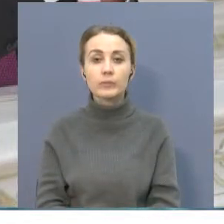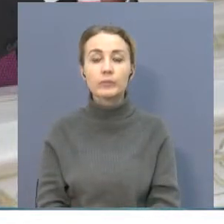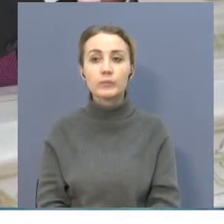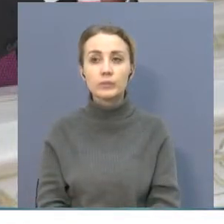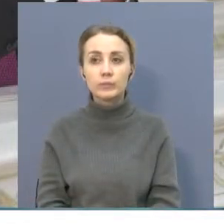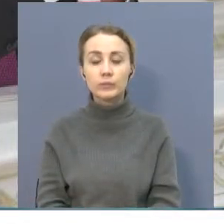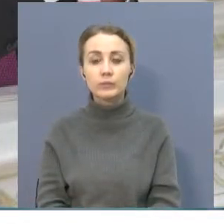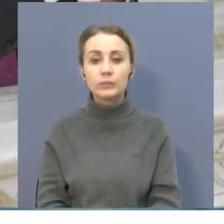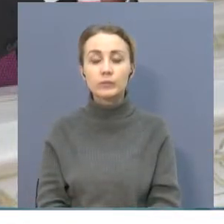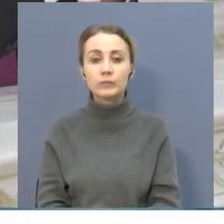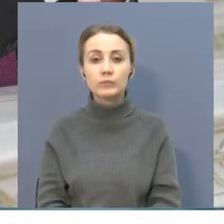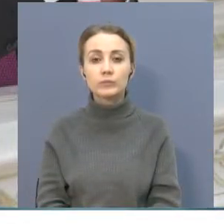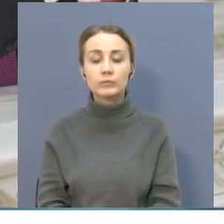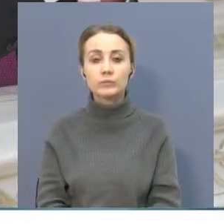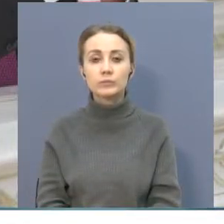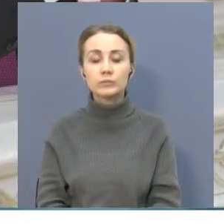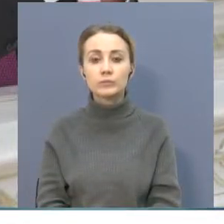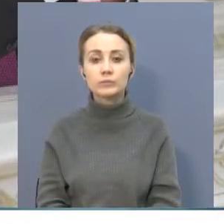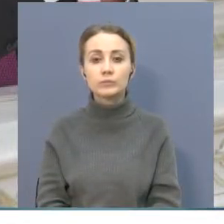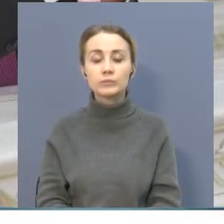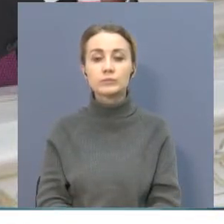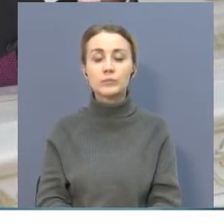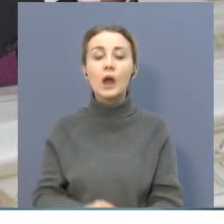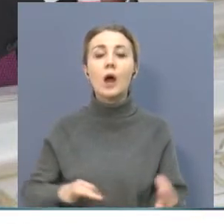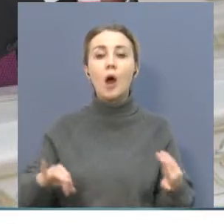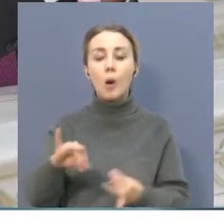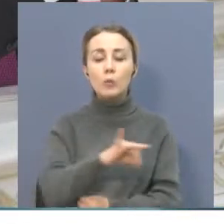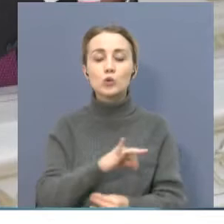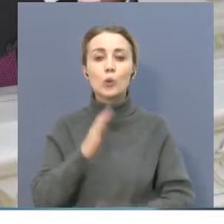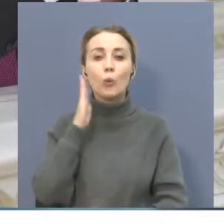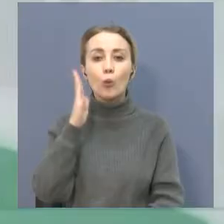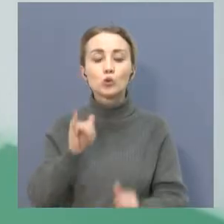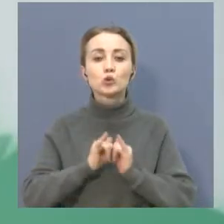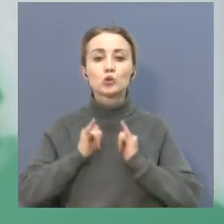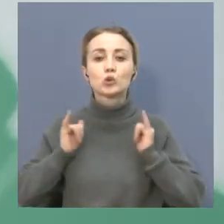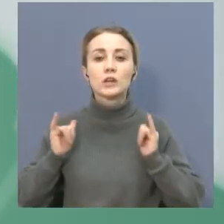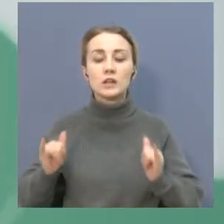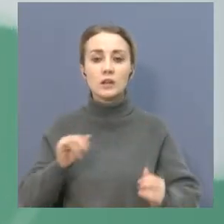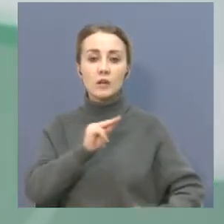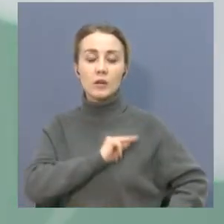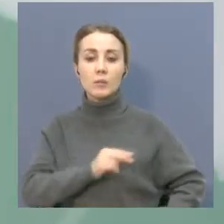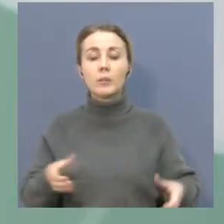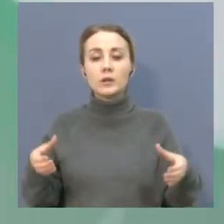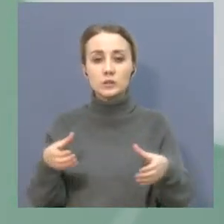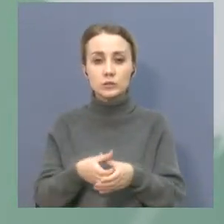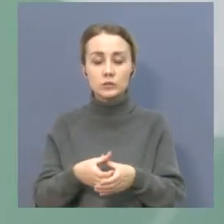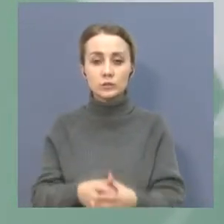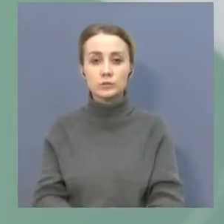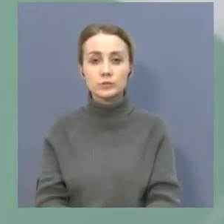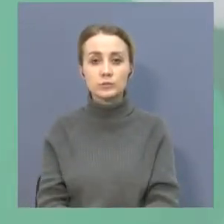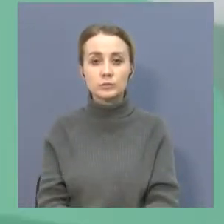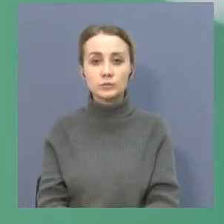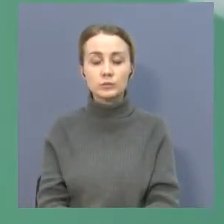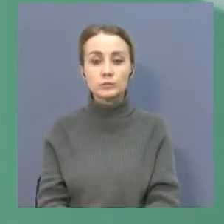Жомарт Тоқаев та Шавкат Мирзиевқа жылы лебізін білдіріп, эпидемиологиялық ахуал жақсарғаннан кейін Қазақстанға сапармен келу туралы ұсыныс